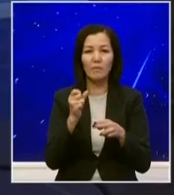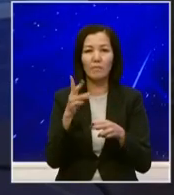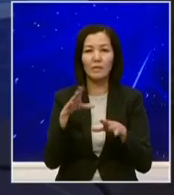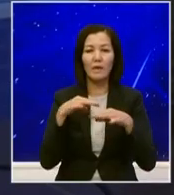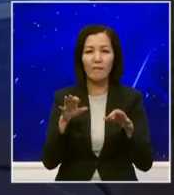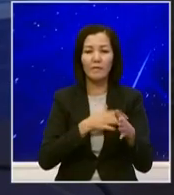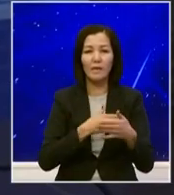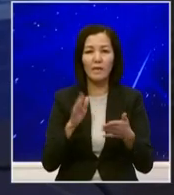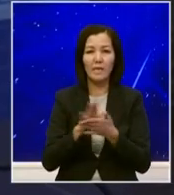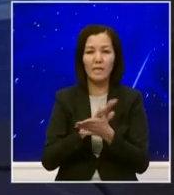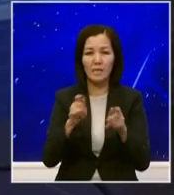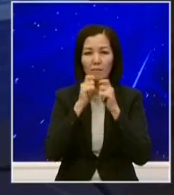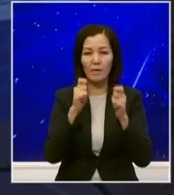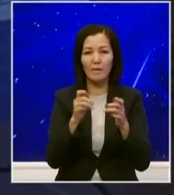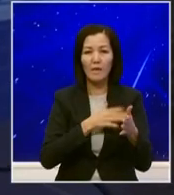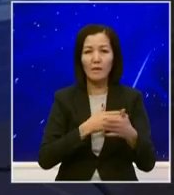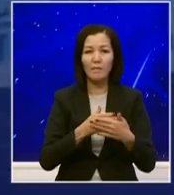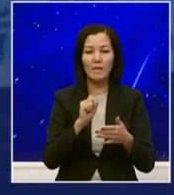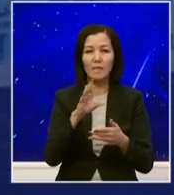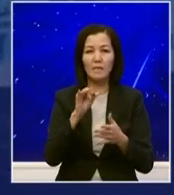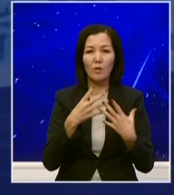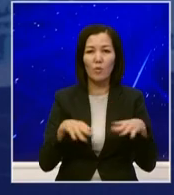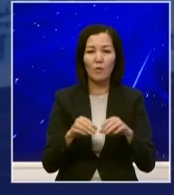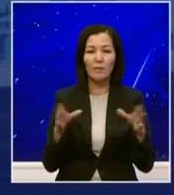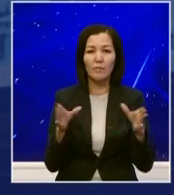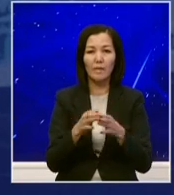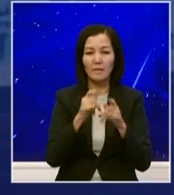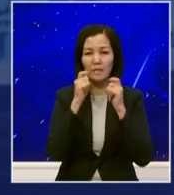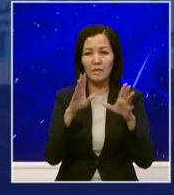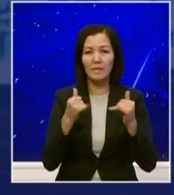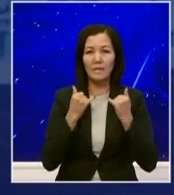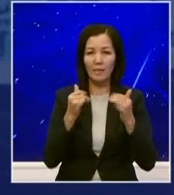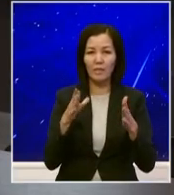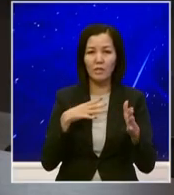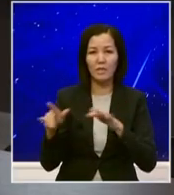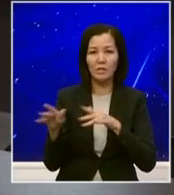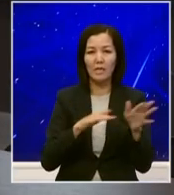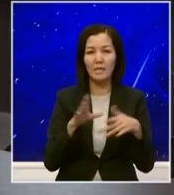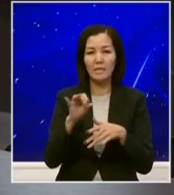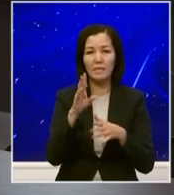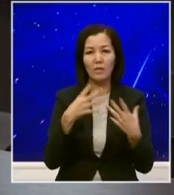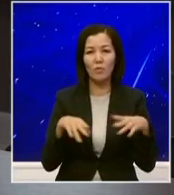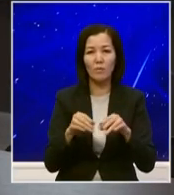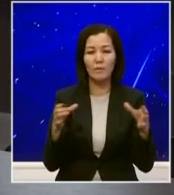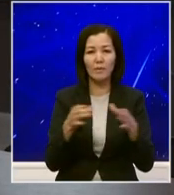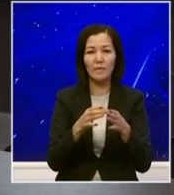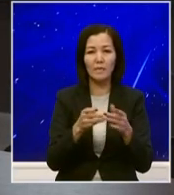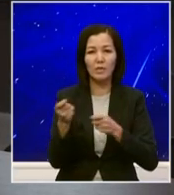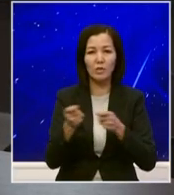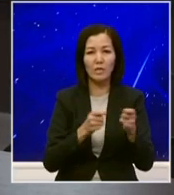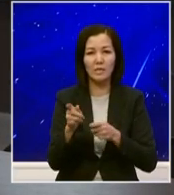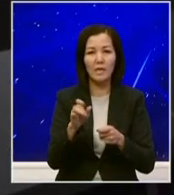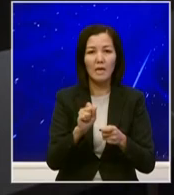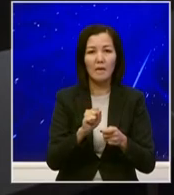бірқатар автоерікті марапатталды. Белсенділерге Асар қоғамдық бірлестігі сый сияпат жасады. Шара аясында Асар қоғамдық